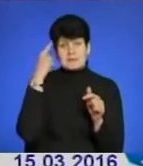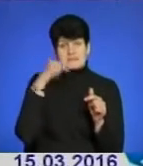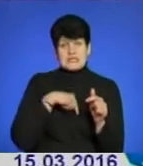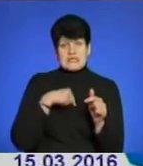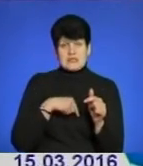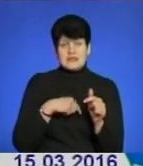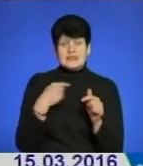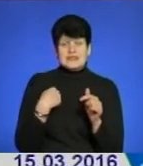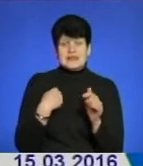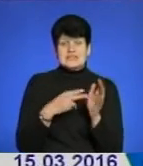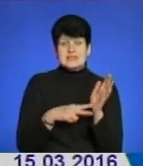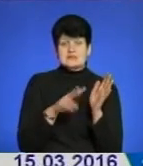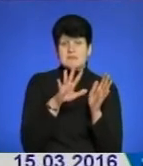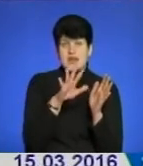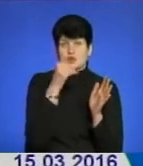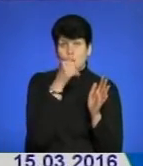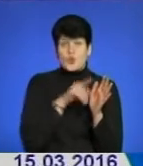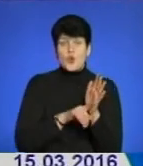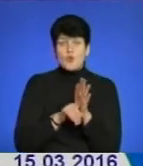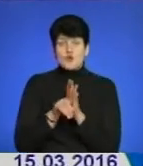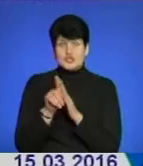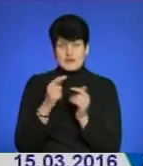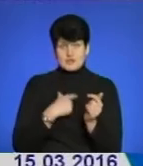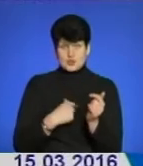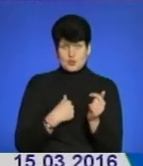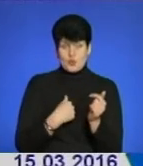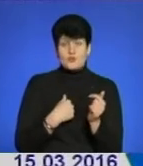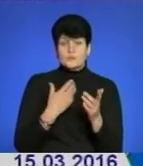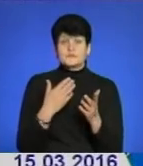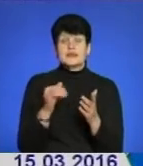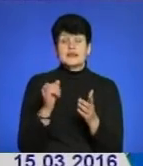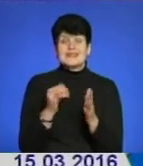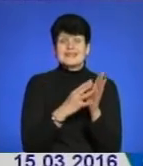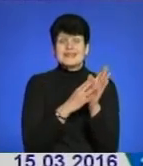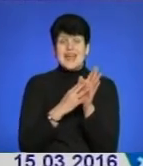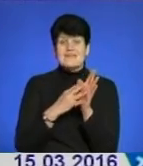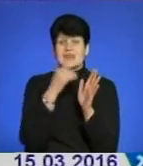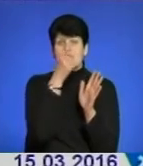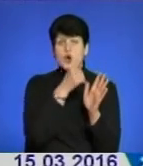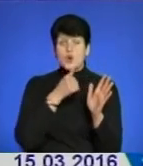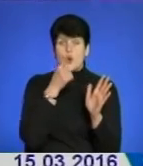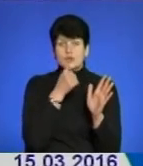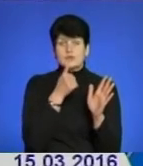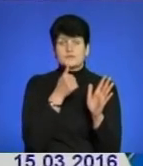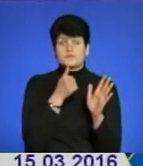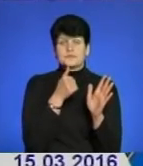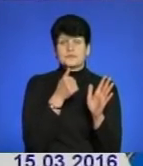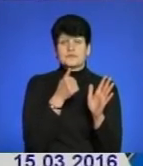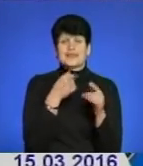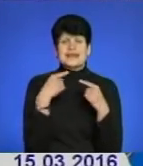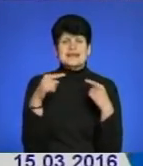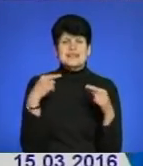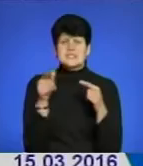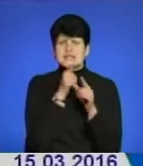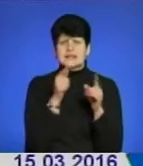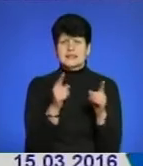з 75-го року починав над собою і 9 років ці різні